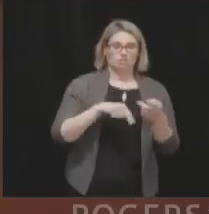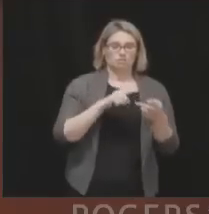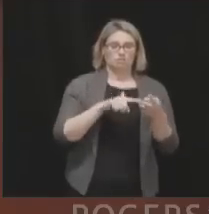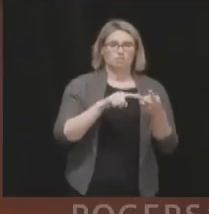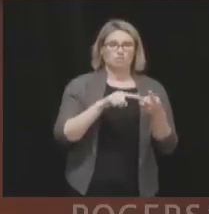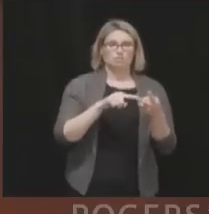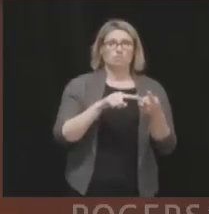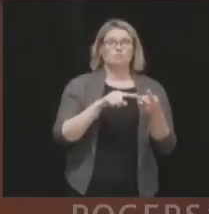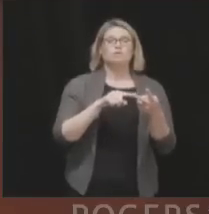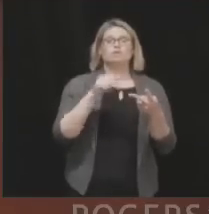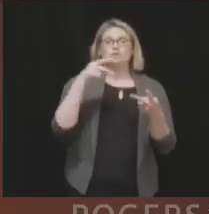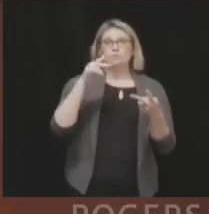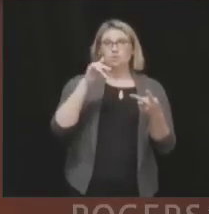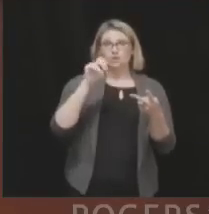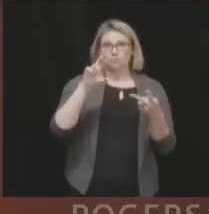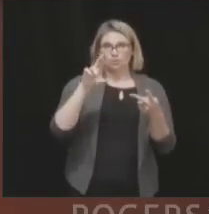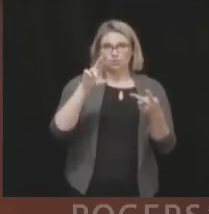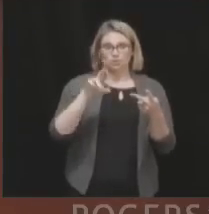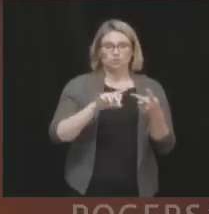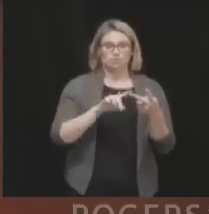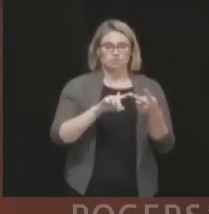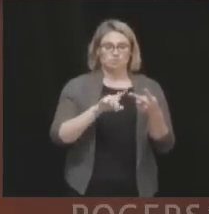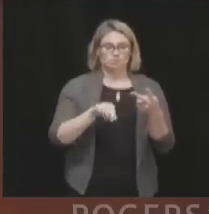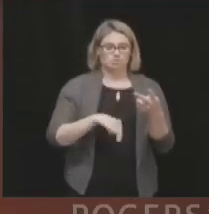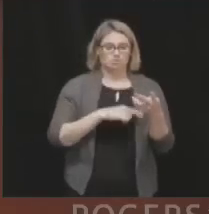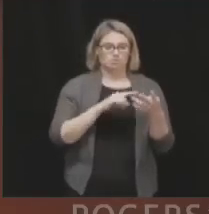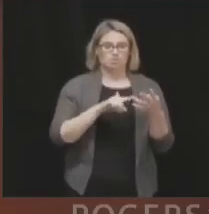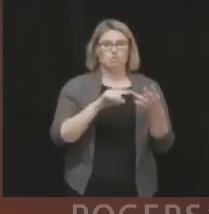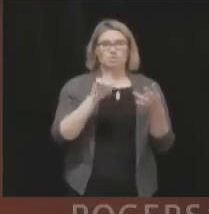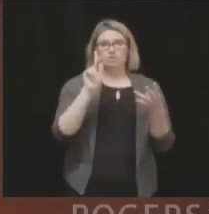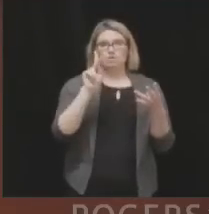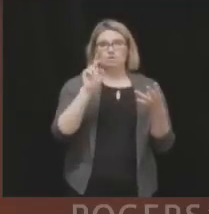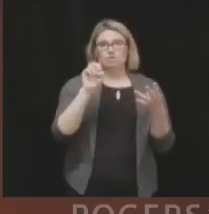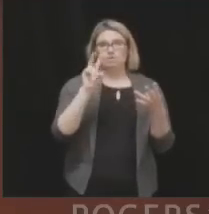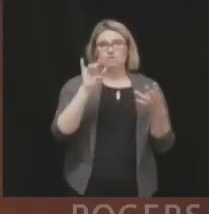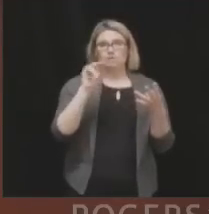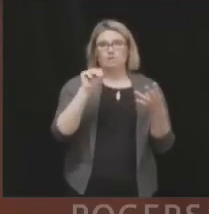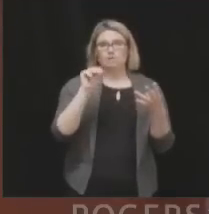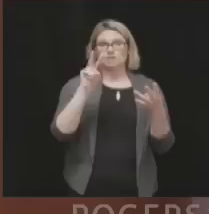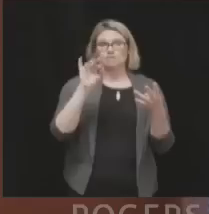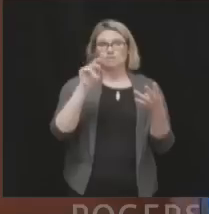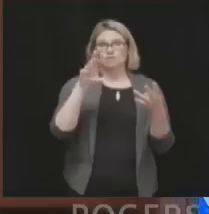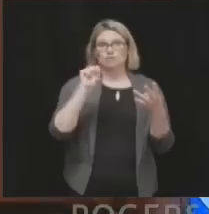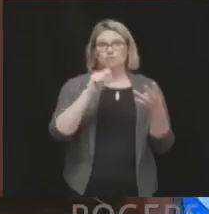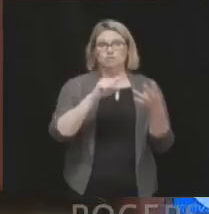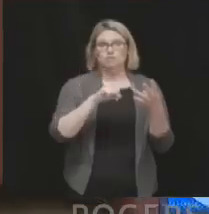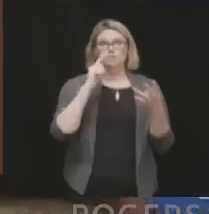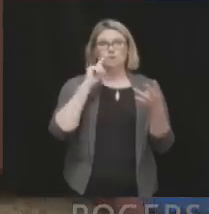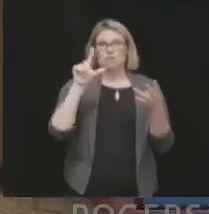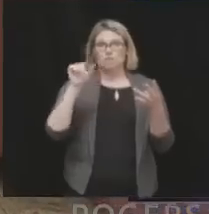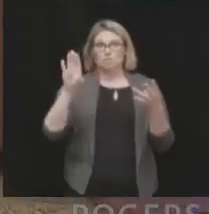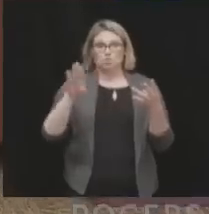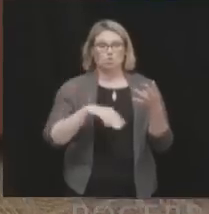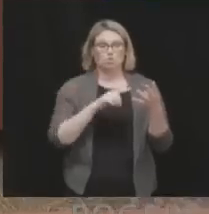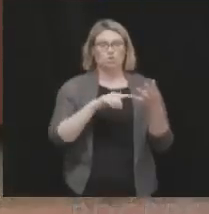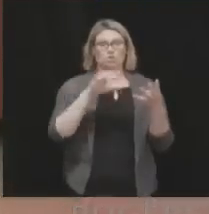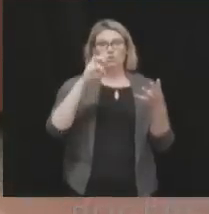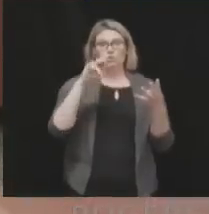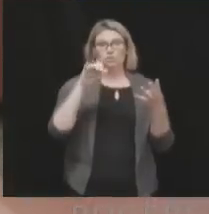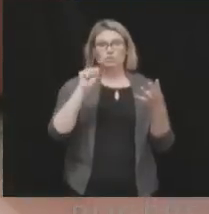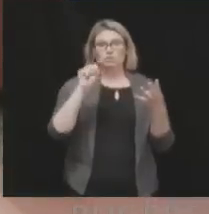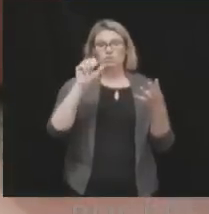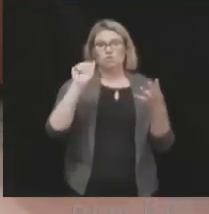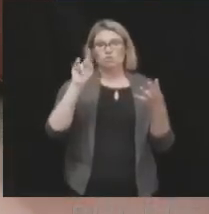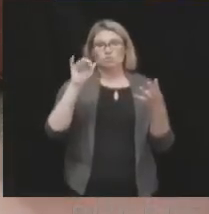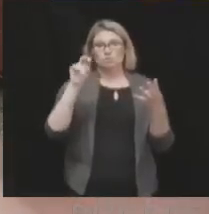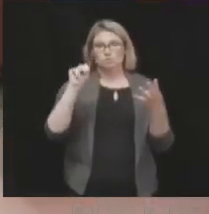Party. Les personnes suivantes prendront la parole lors de la séance d'information cet après-midi: le